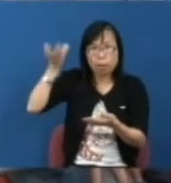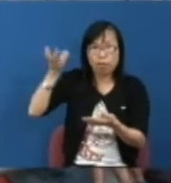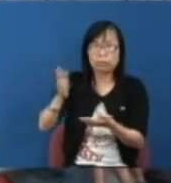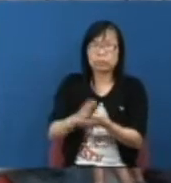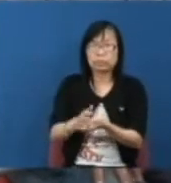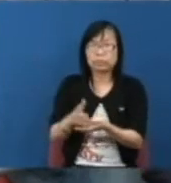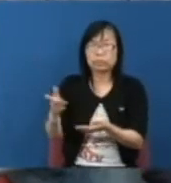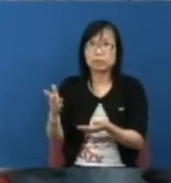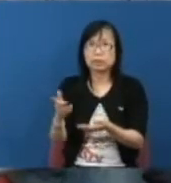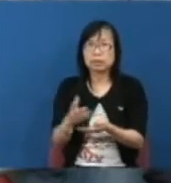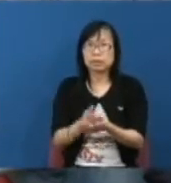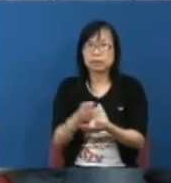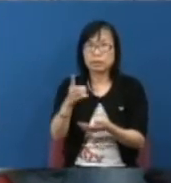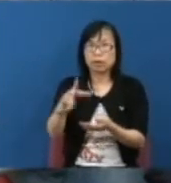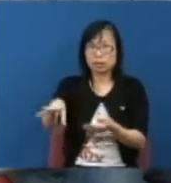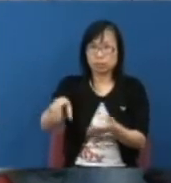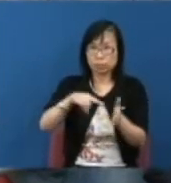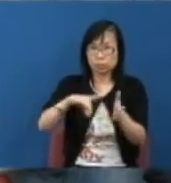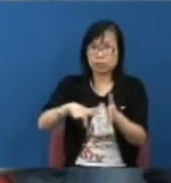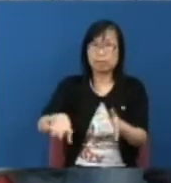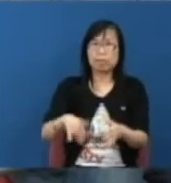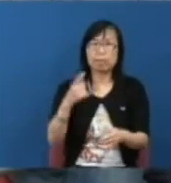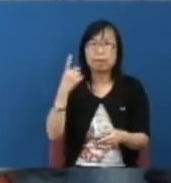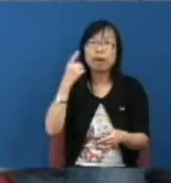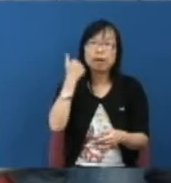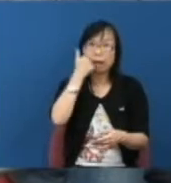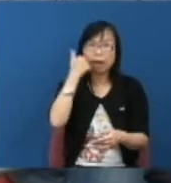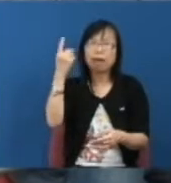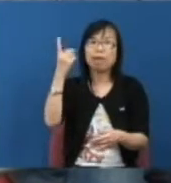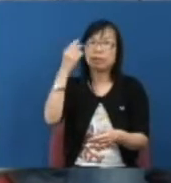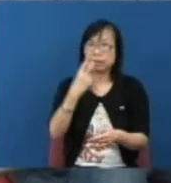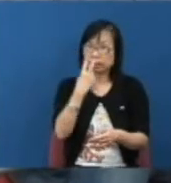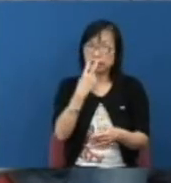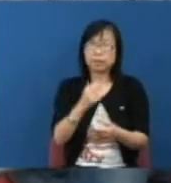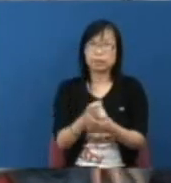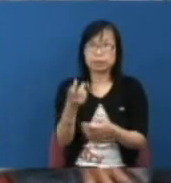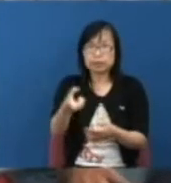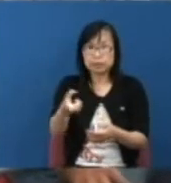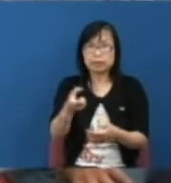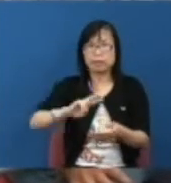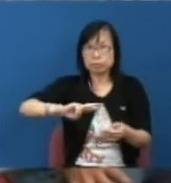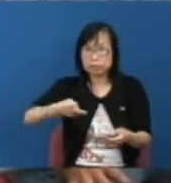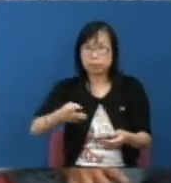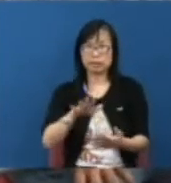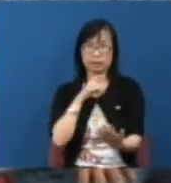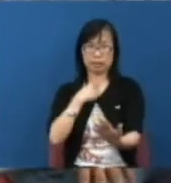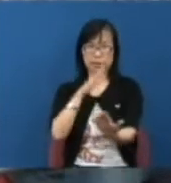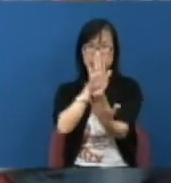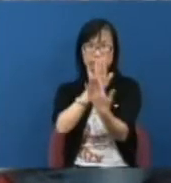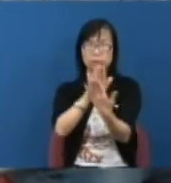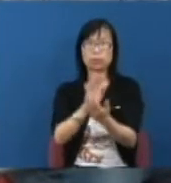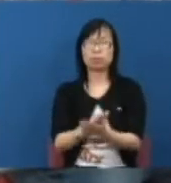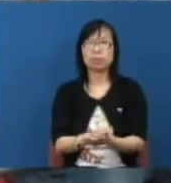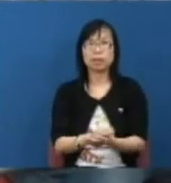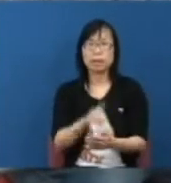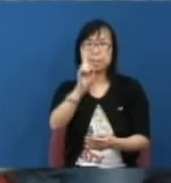度，咁個用電量啊、冷氣費嗰方面都有改變嘅其實，但係而家我覺得面對嘅問題就係嗰條界